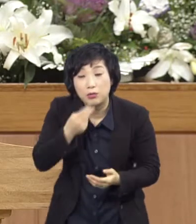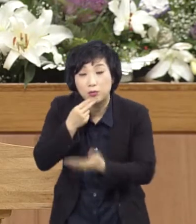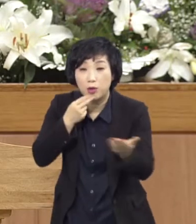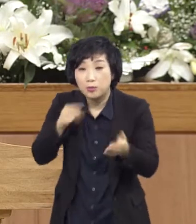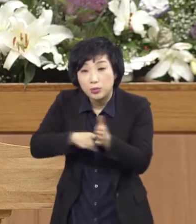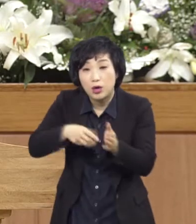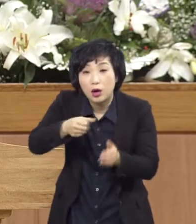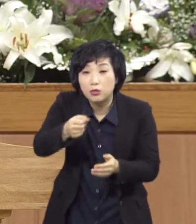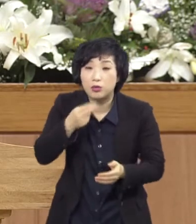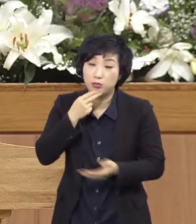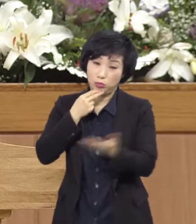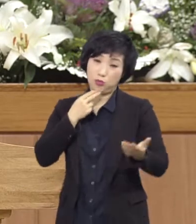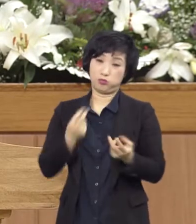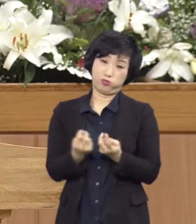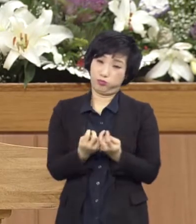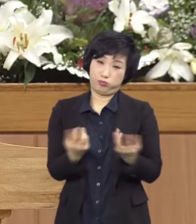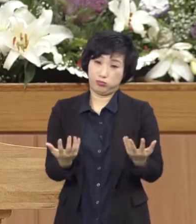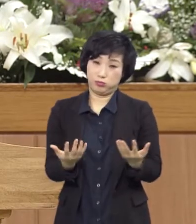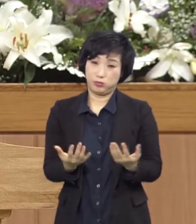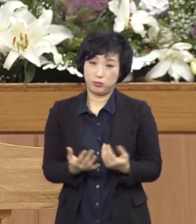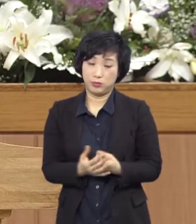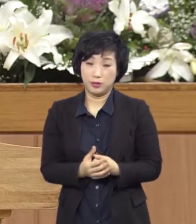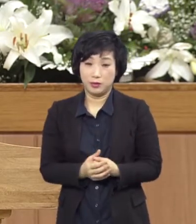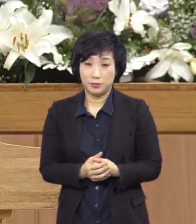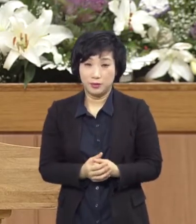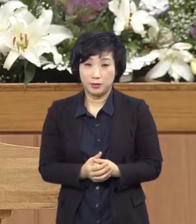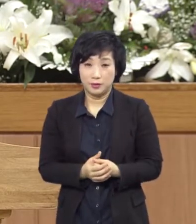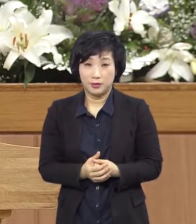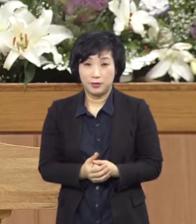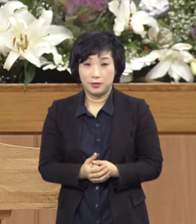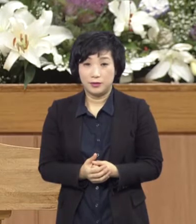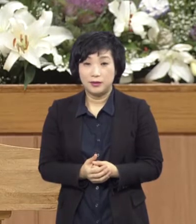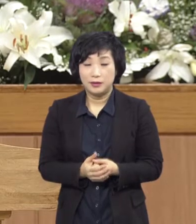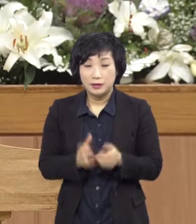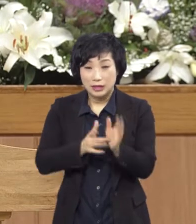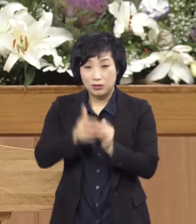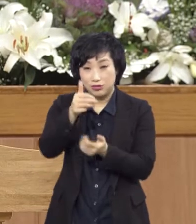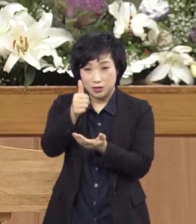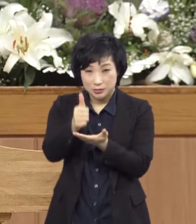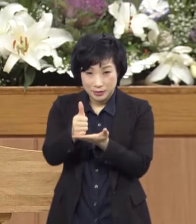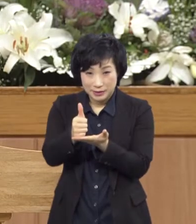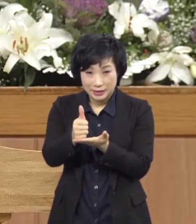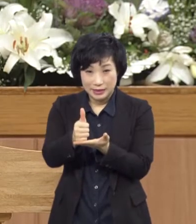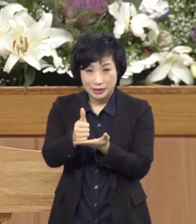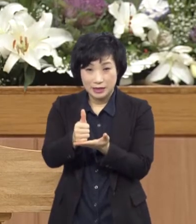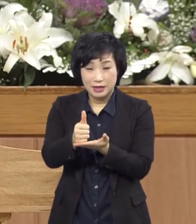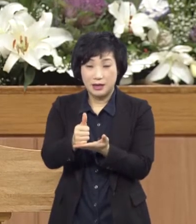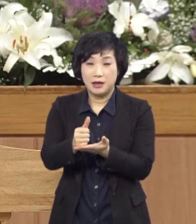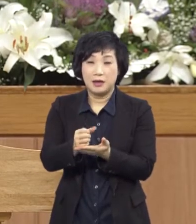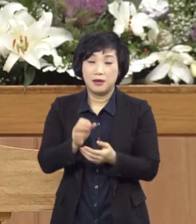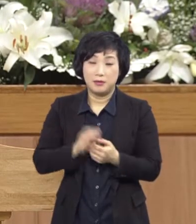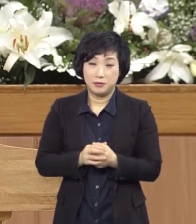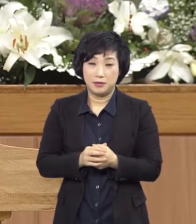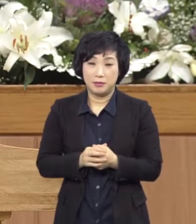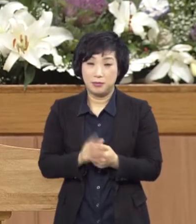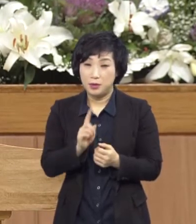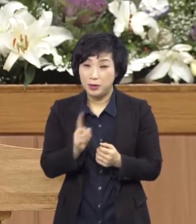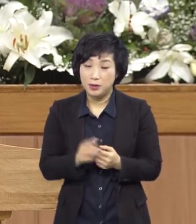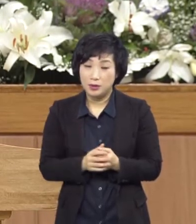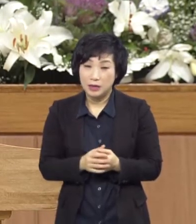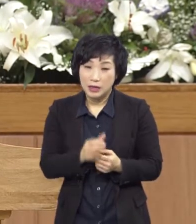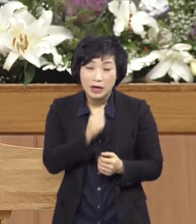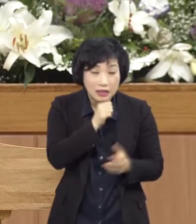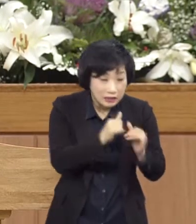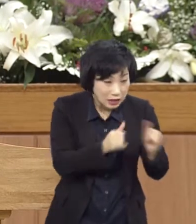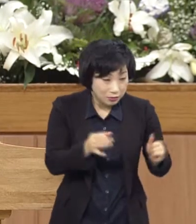받아들여지지 않으면 아무 소용없습니다. 그래서 주님은 가난한 사람들이